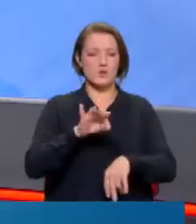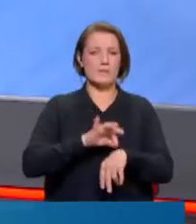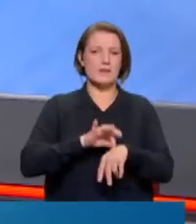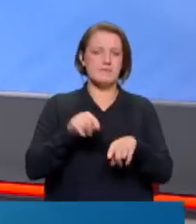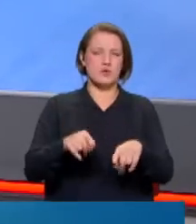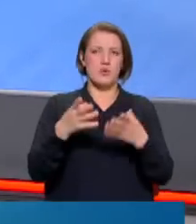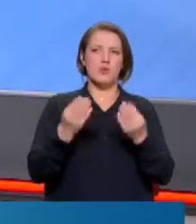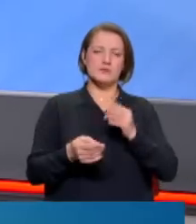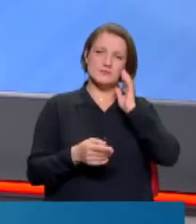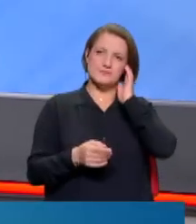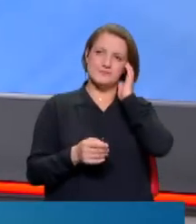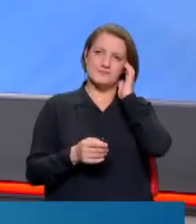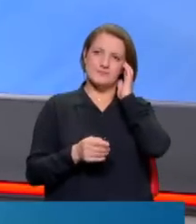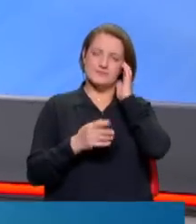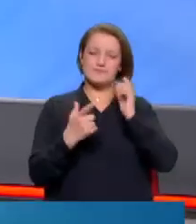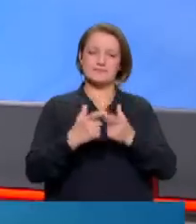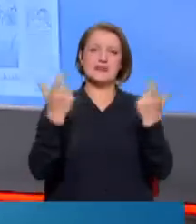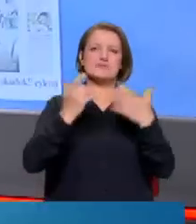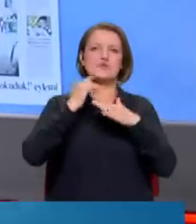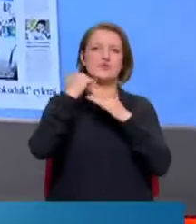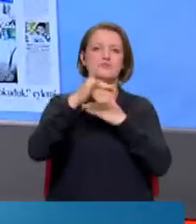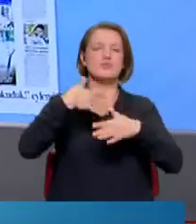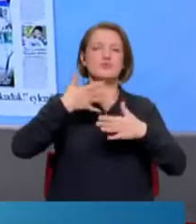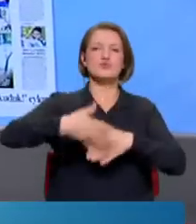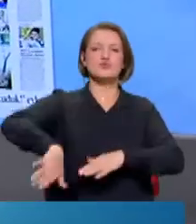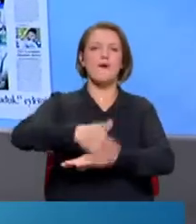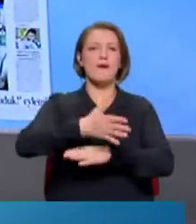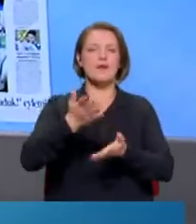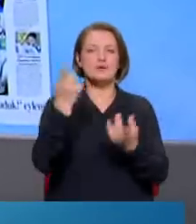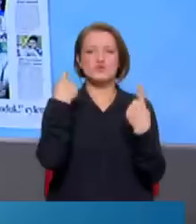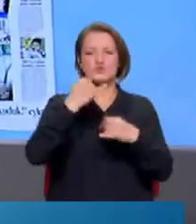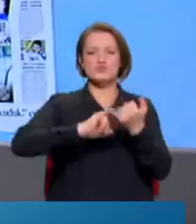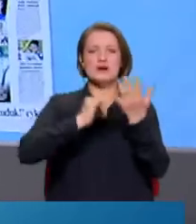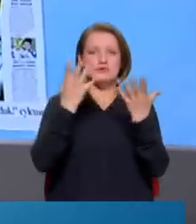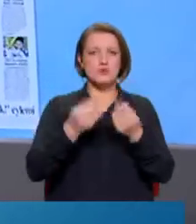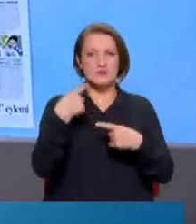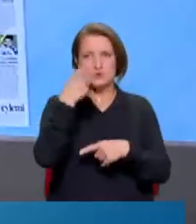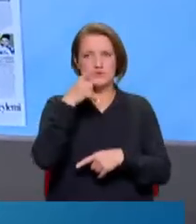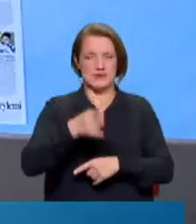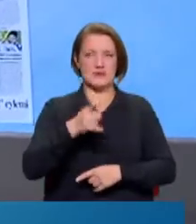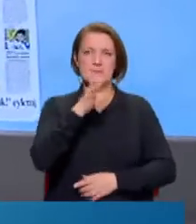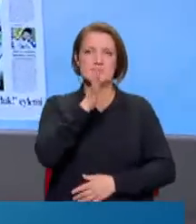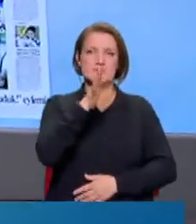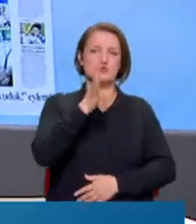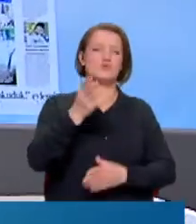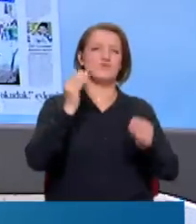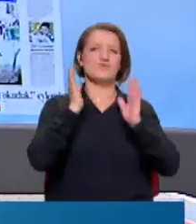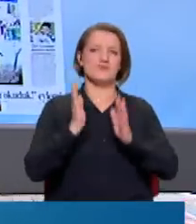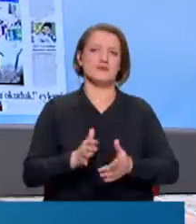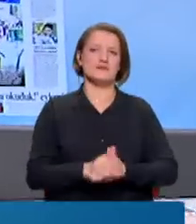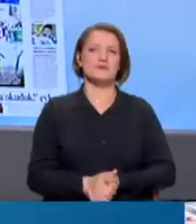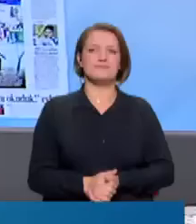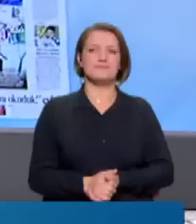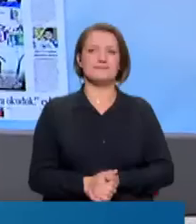oluyor Eee gelişmiş toplumların sokaklarında özellikle Dün cumartesi olması dolayısıyla da biliyorsunuz pek çok